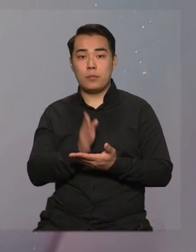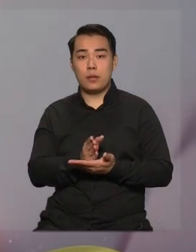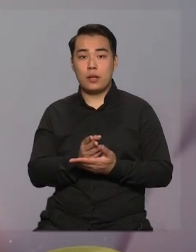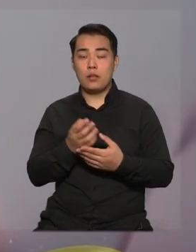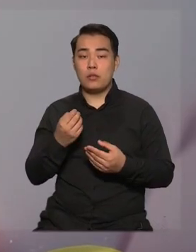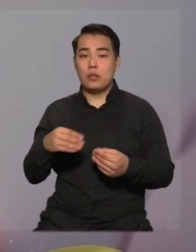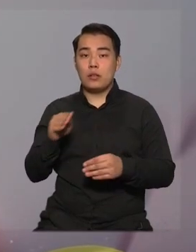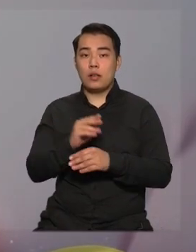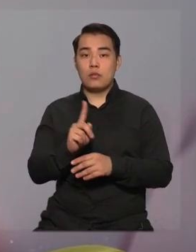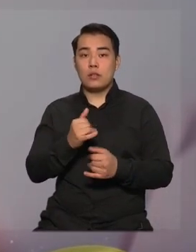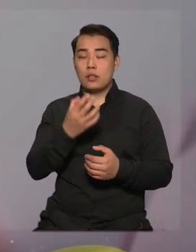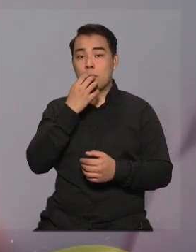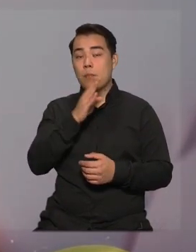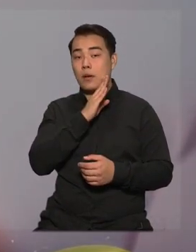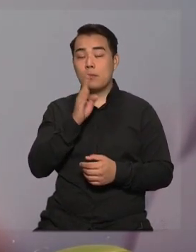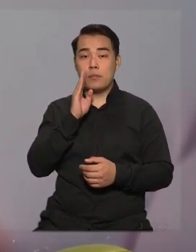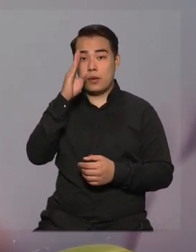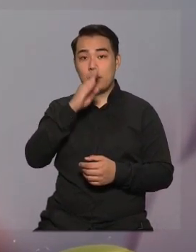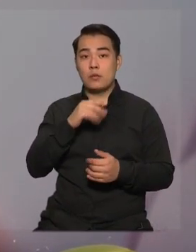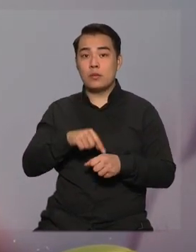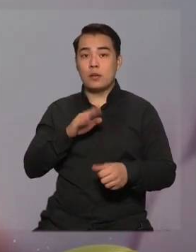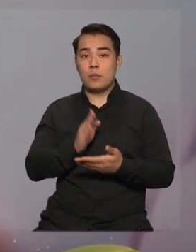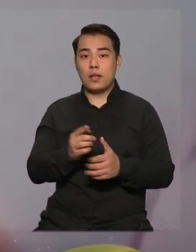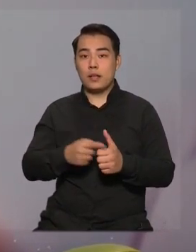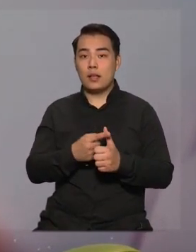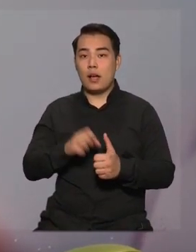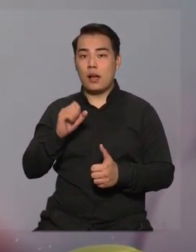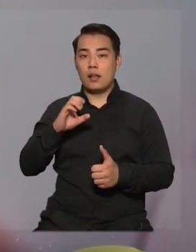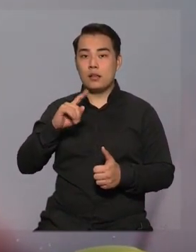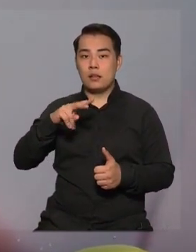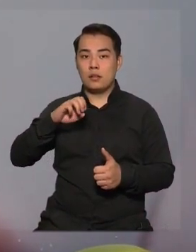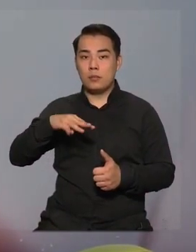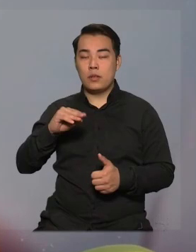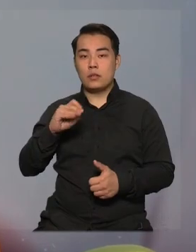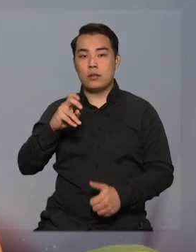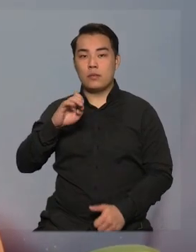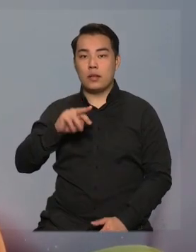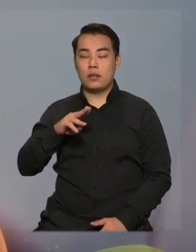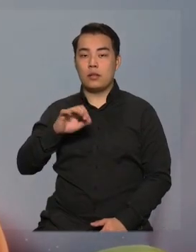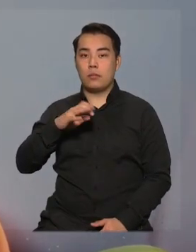Также особую теплоту папы и мамы испытывают к именам Асылын, София и Тамирис.